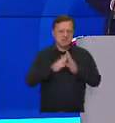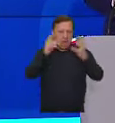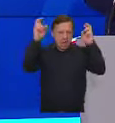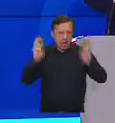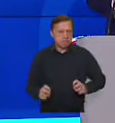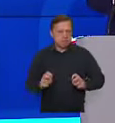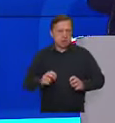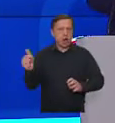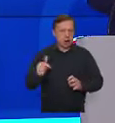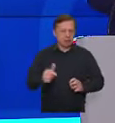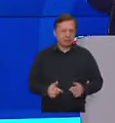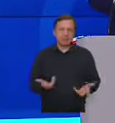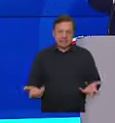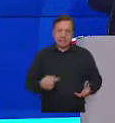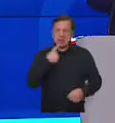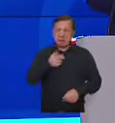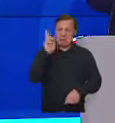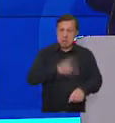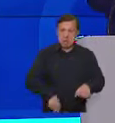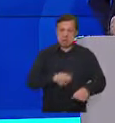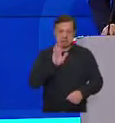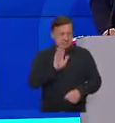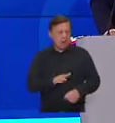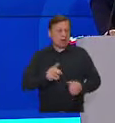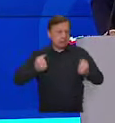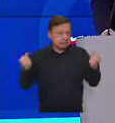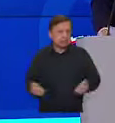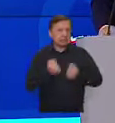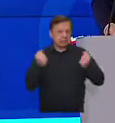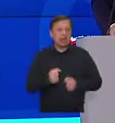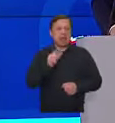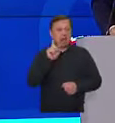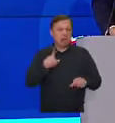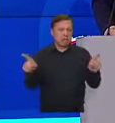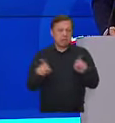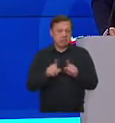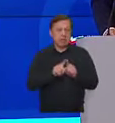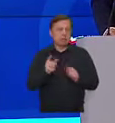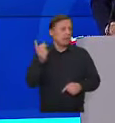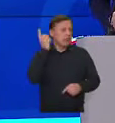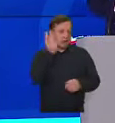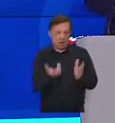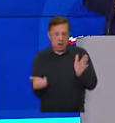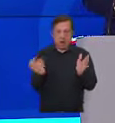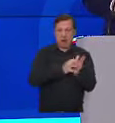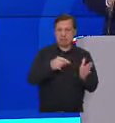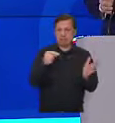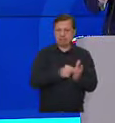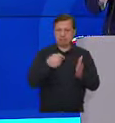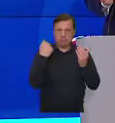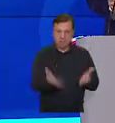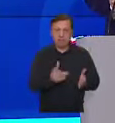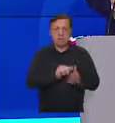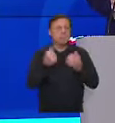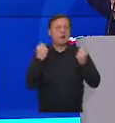kwarantannie. To wielki wysiłek policjantów, ale też aplikacje, które wdrażamy i które są bardzo